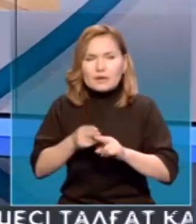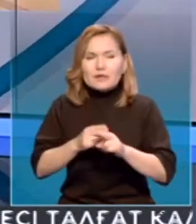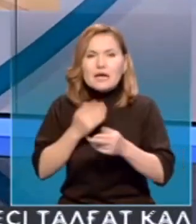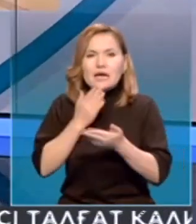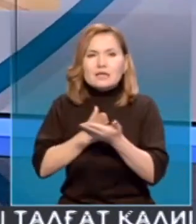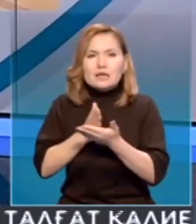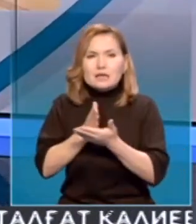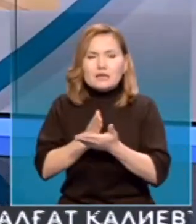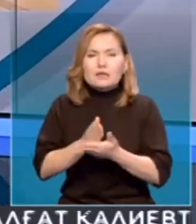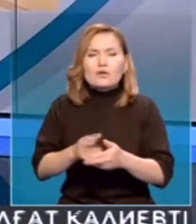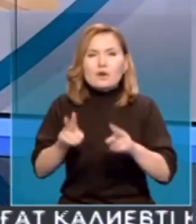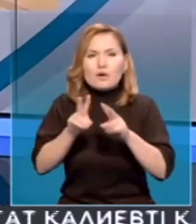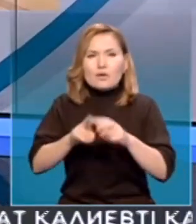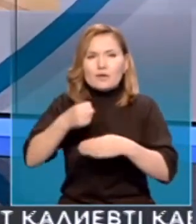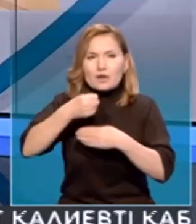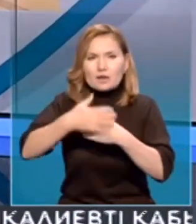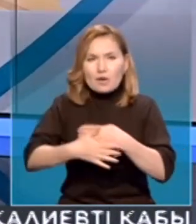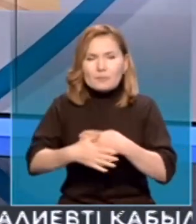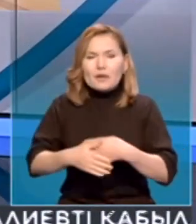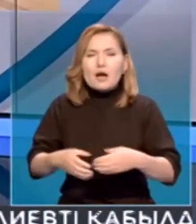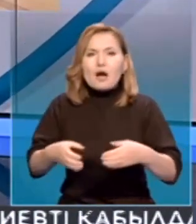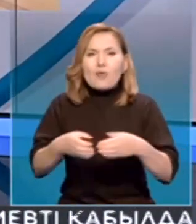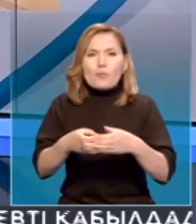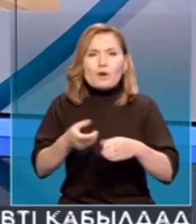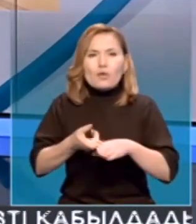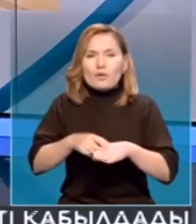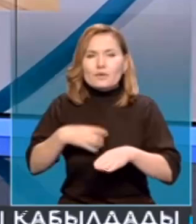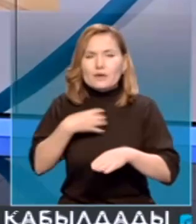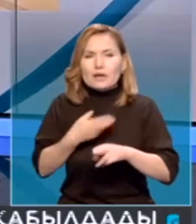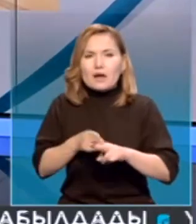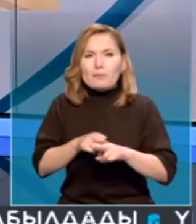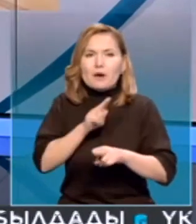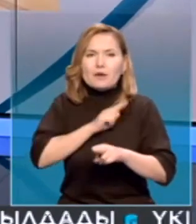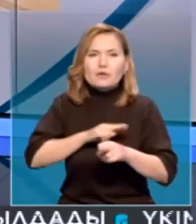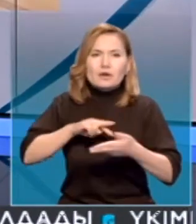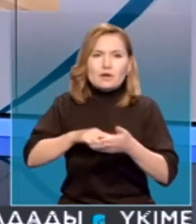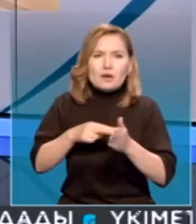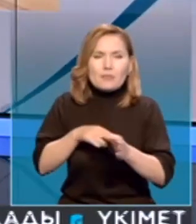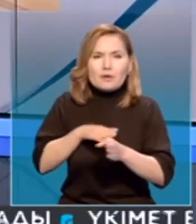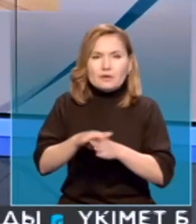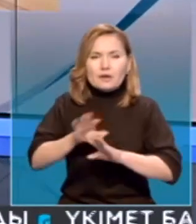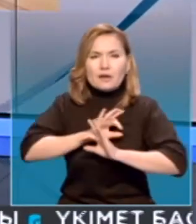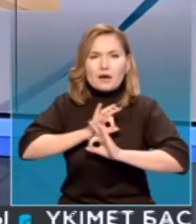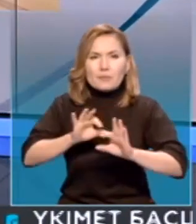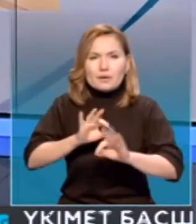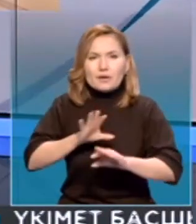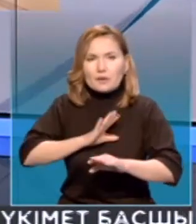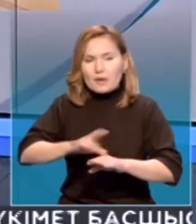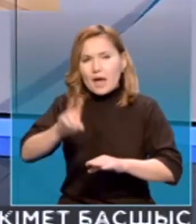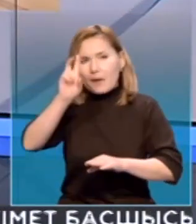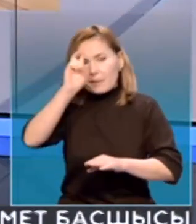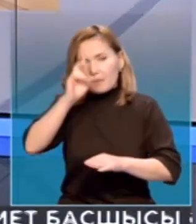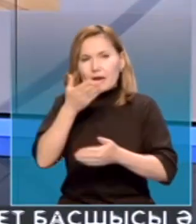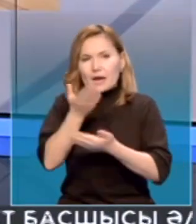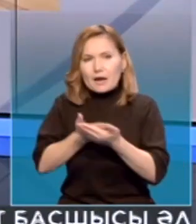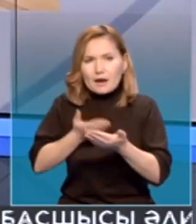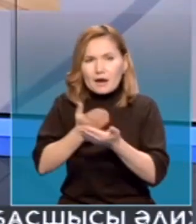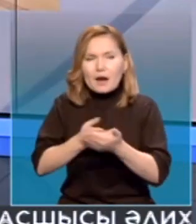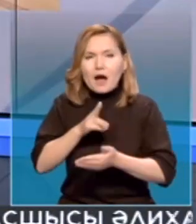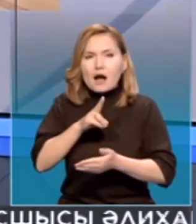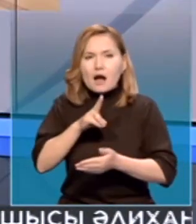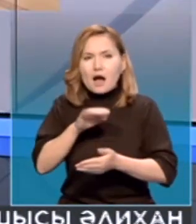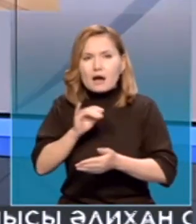қатар саясаттанушы зерттеу орталықтарының қоғамдағы рөлі мен атқарып жатқан жұмыстары туралы баяндады. Ал мемлекеттік кеңесші Ерлан